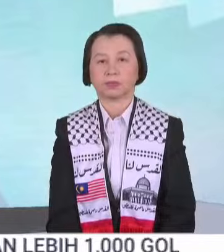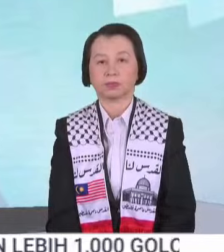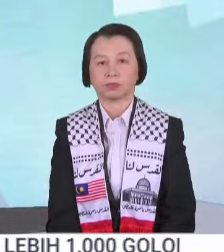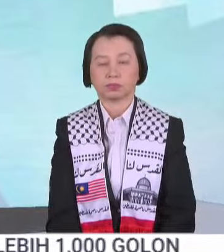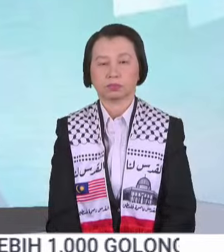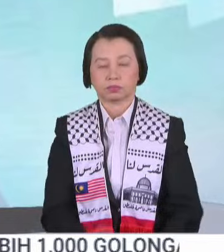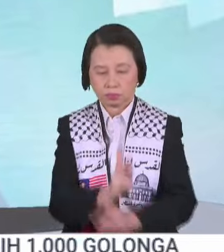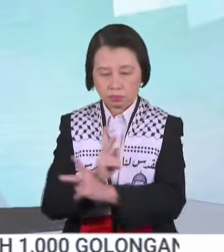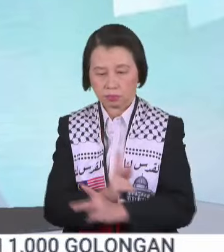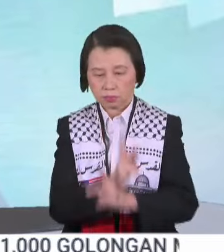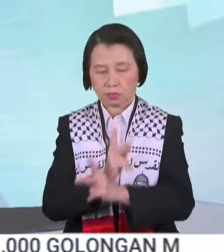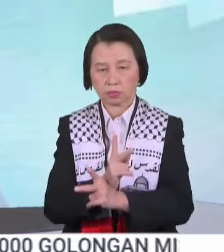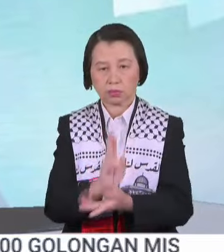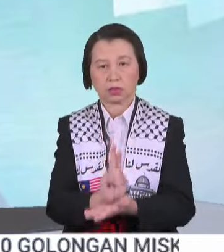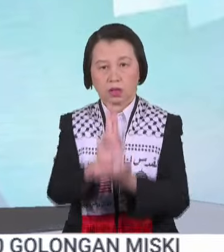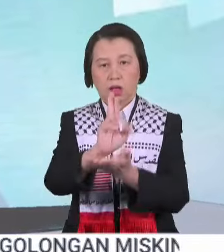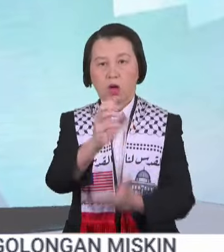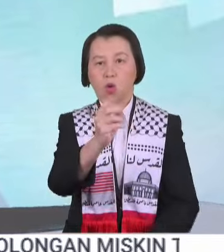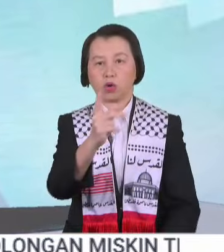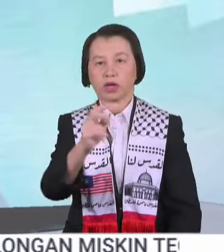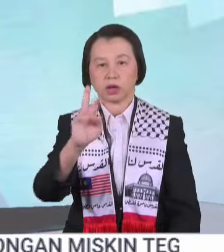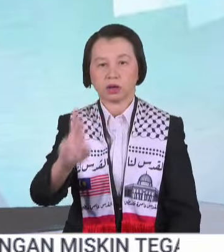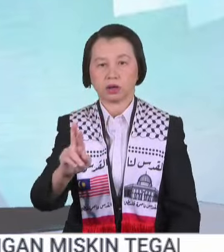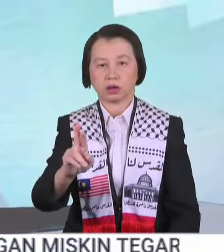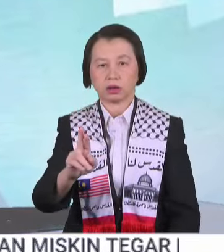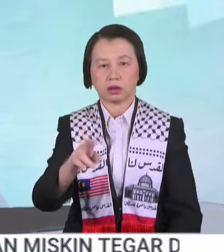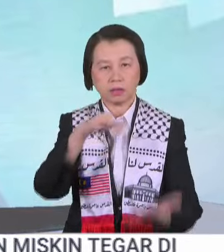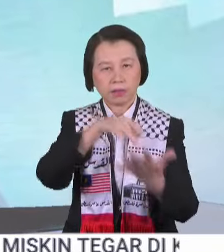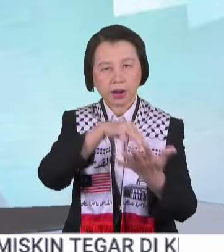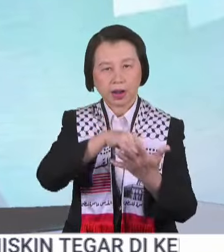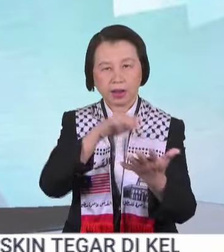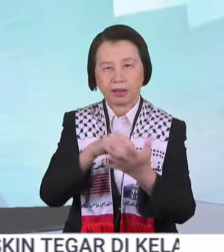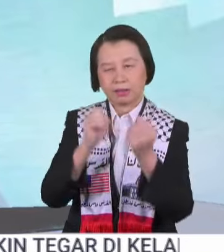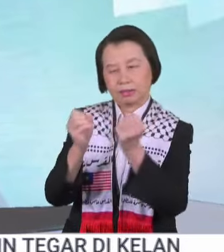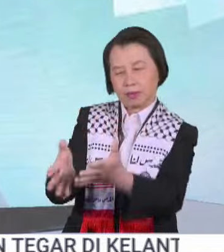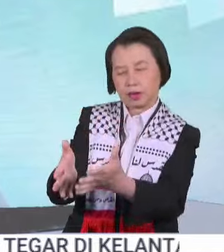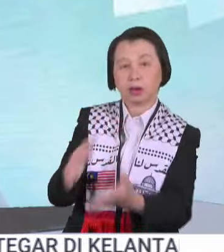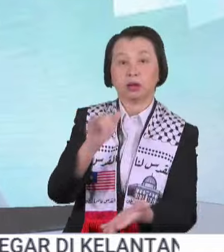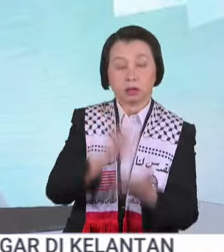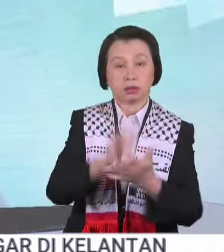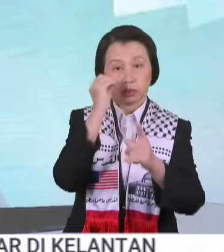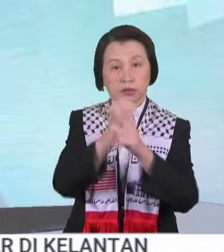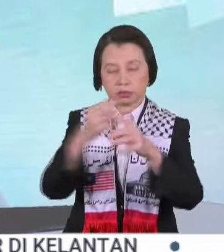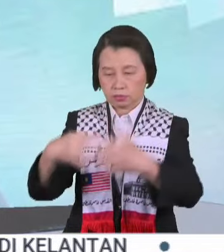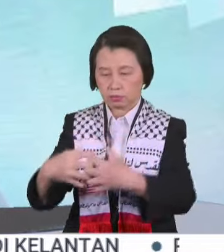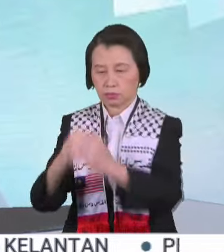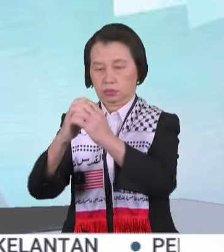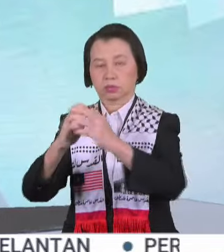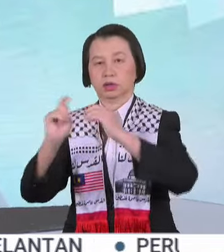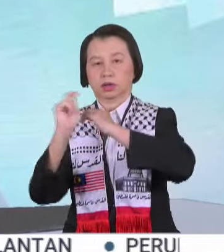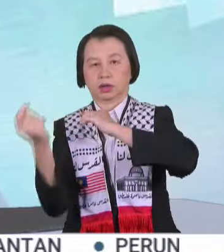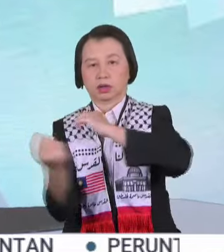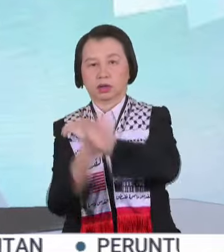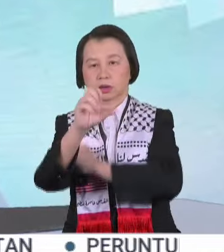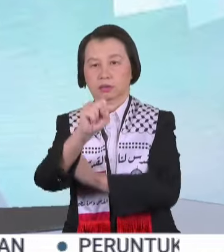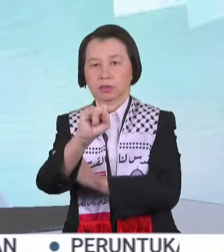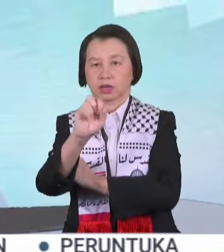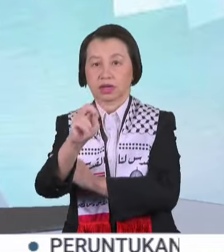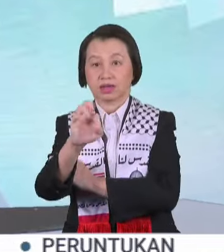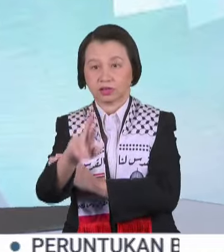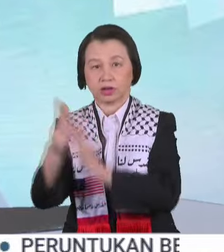Memberi perlindungan dan pemulihan kepada OKU bermasalah pembelajaran yang terbiar. Itu antara objektif penubuhan Taman Sinar Harapan. Salah